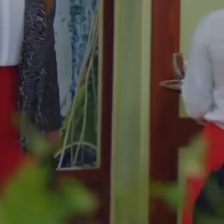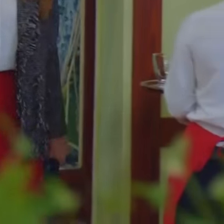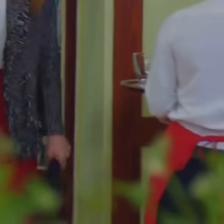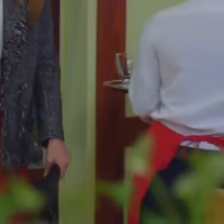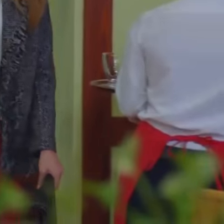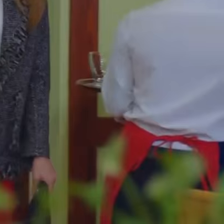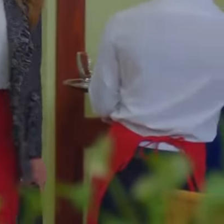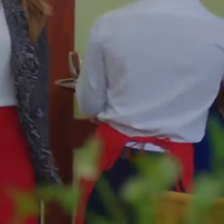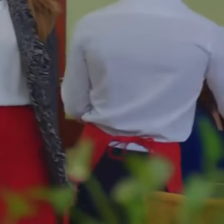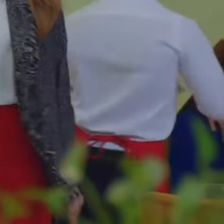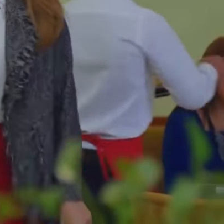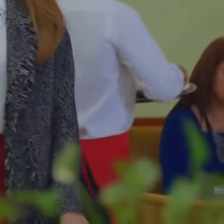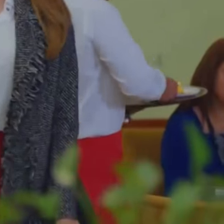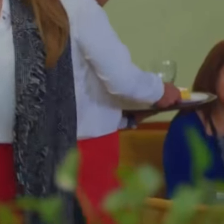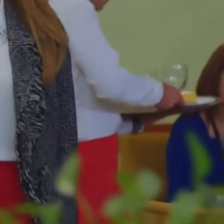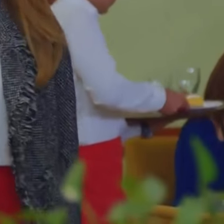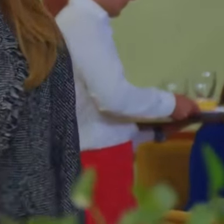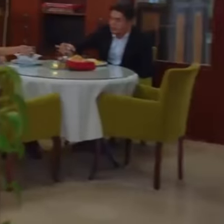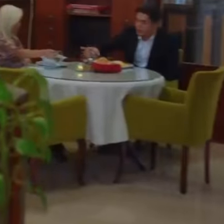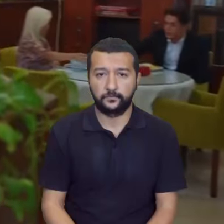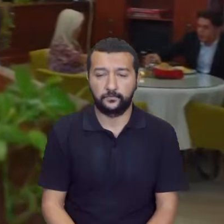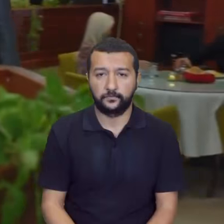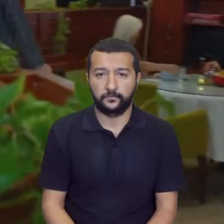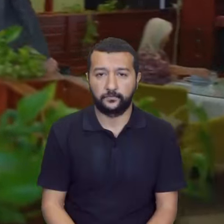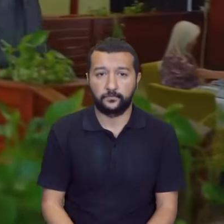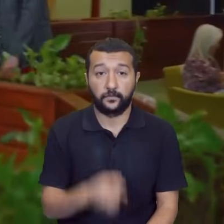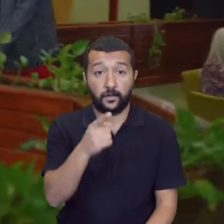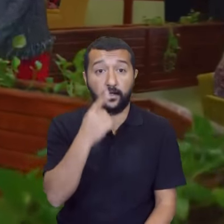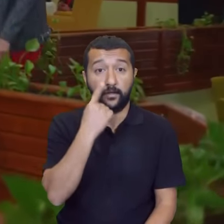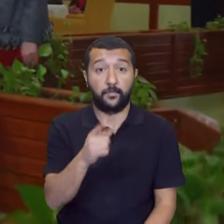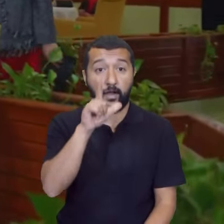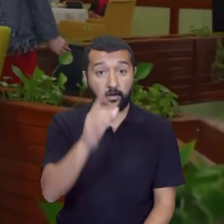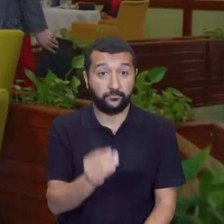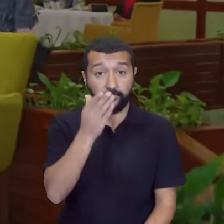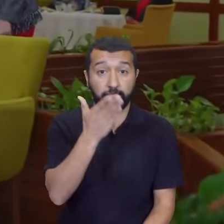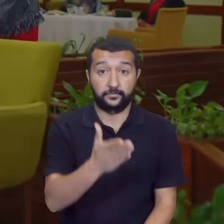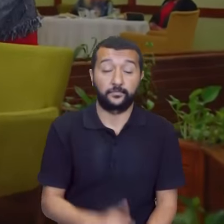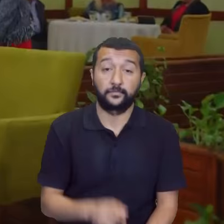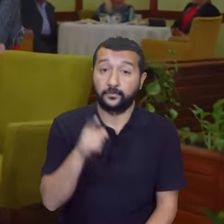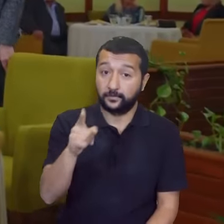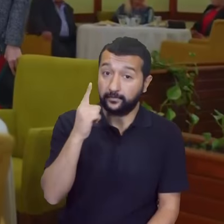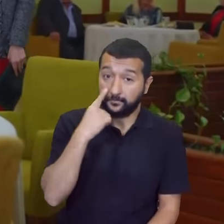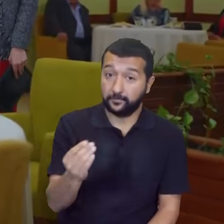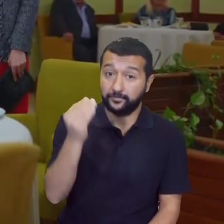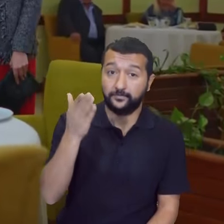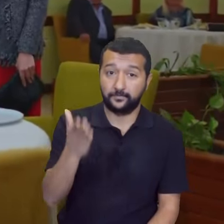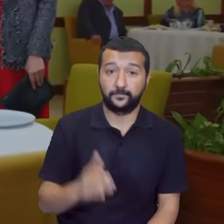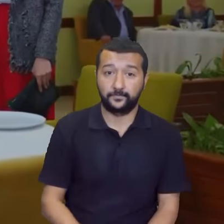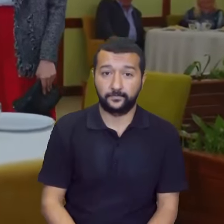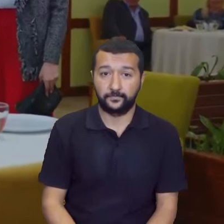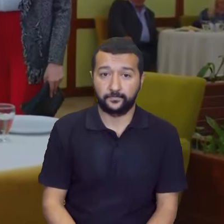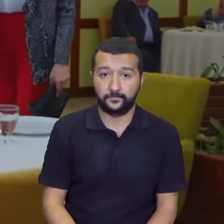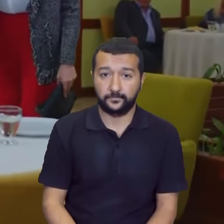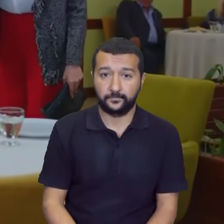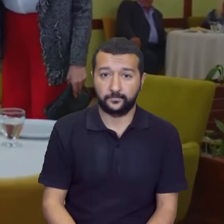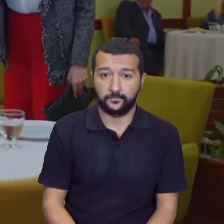Isır hocasıyla restorana girdiler. Aa, Leyla, Itır.